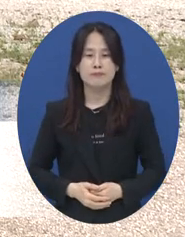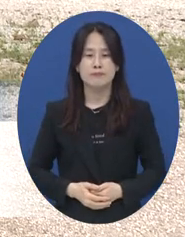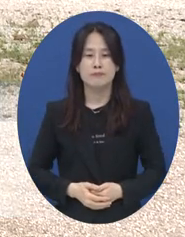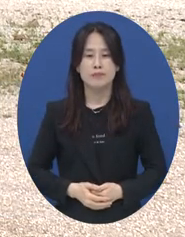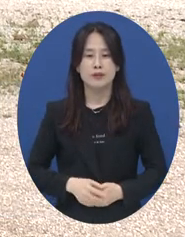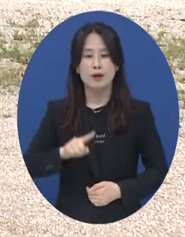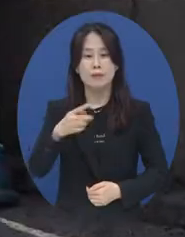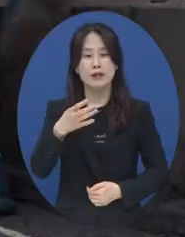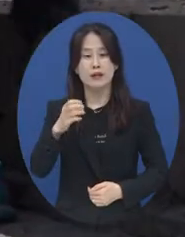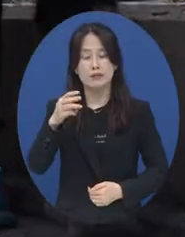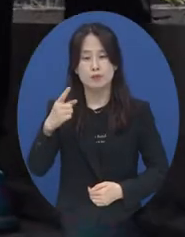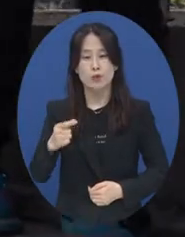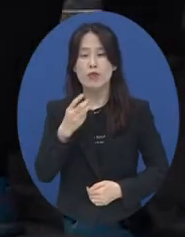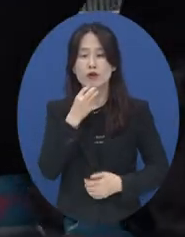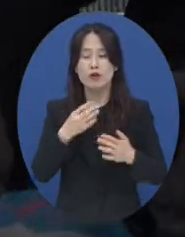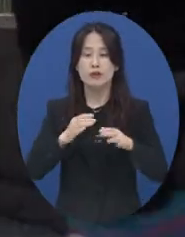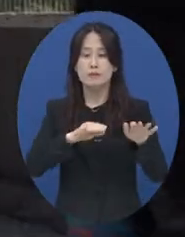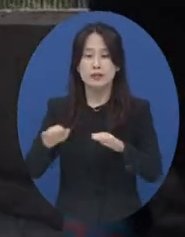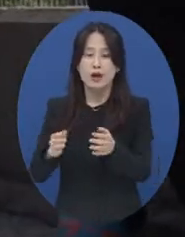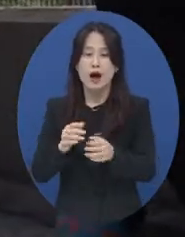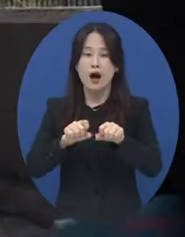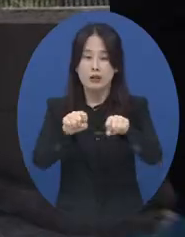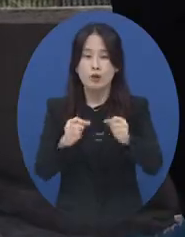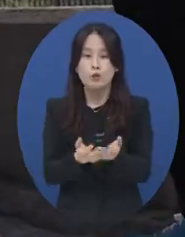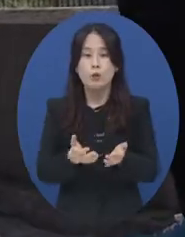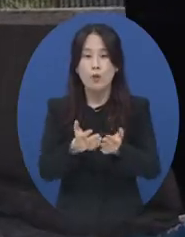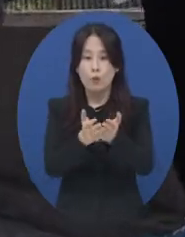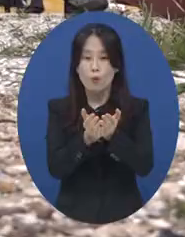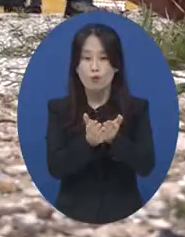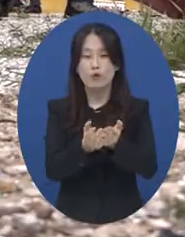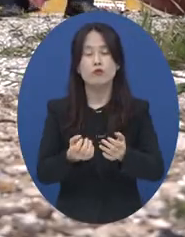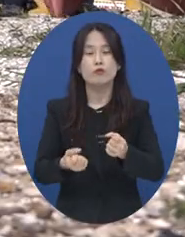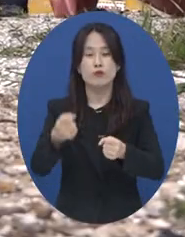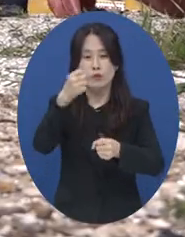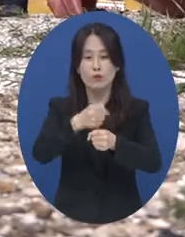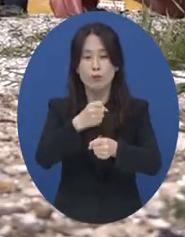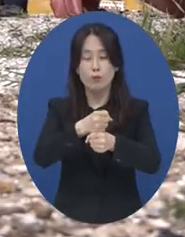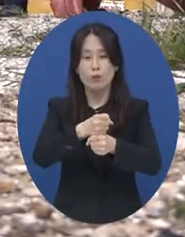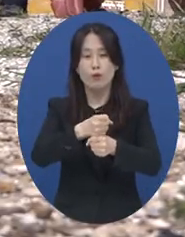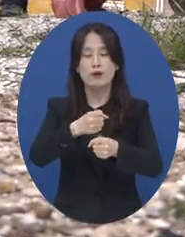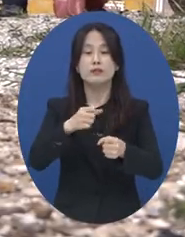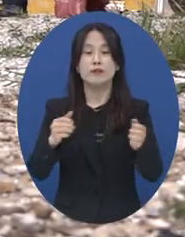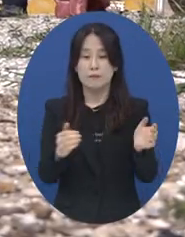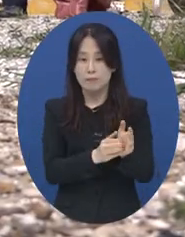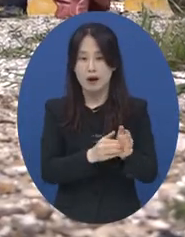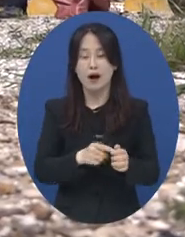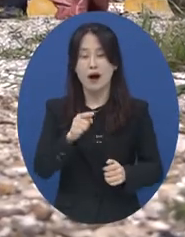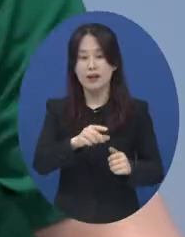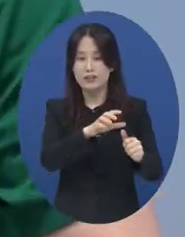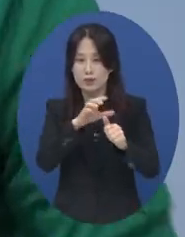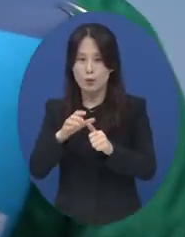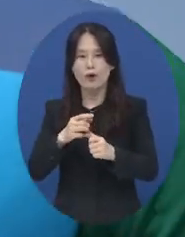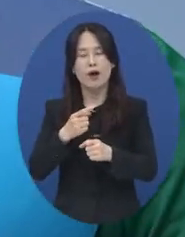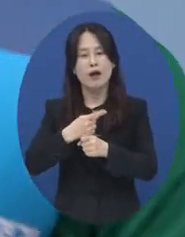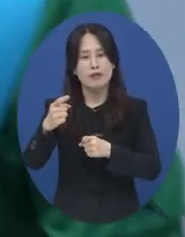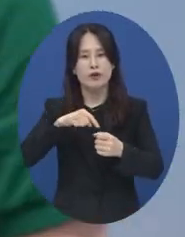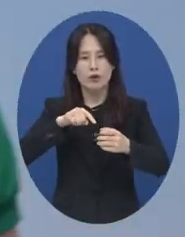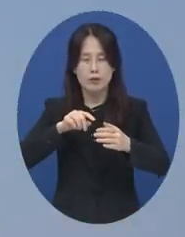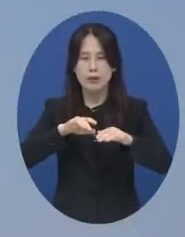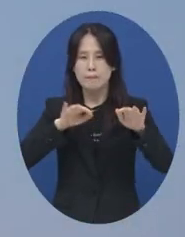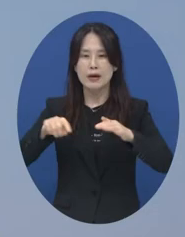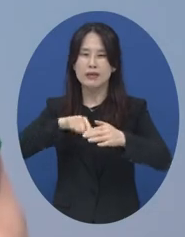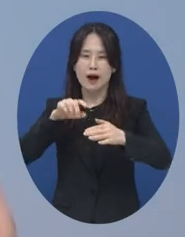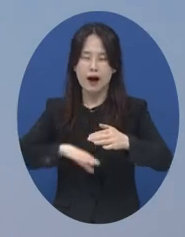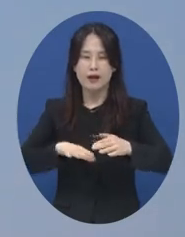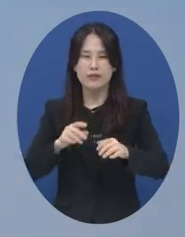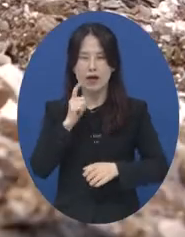바다로 돌려드리겠습니다. 140톤급인 경기바다 청소선의 완공도 앞두고 있는데 경기도는 이 청소선을 이용해